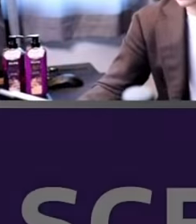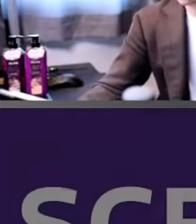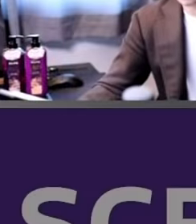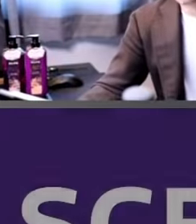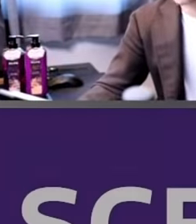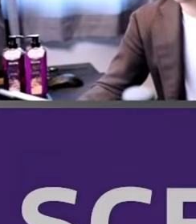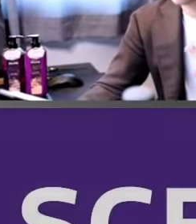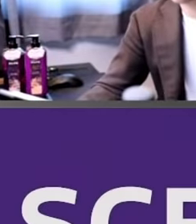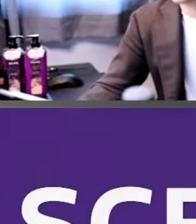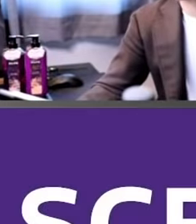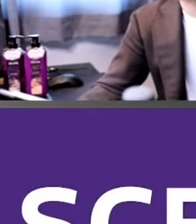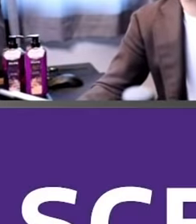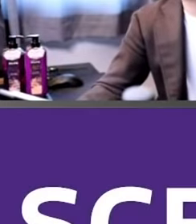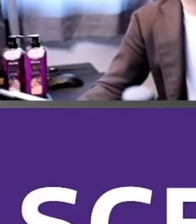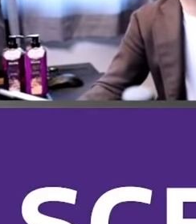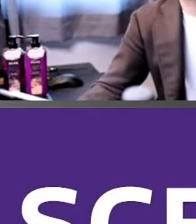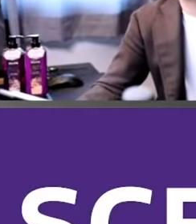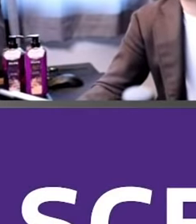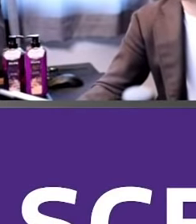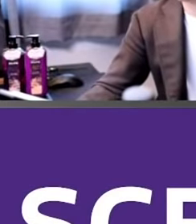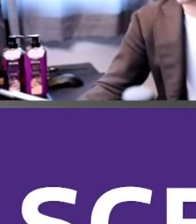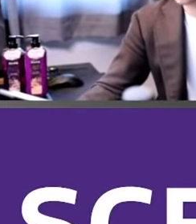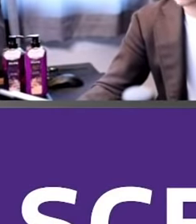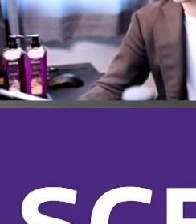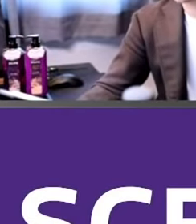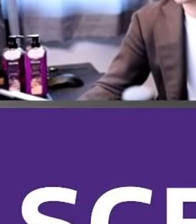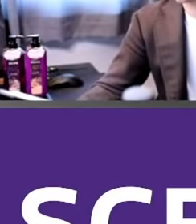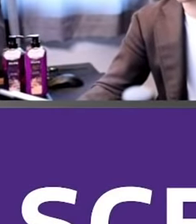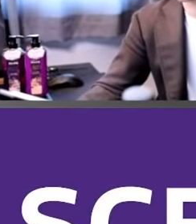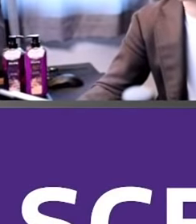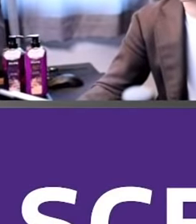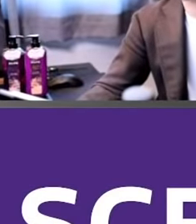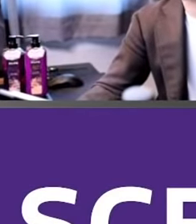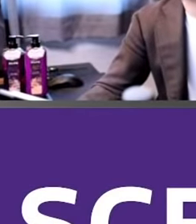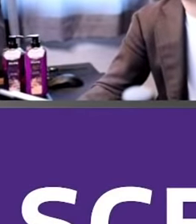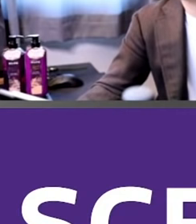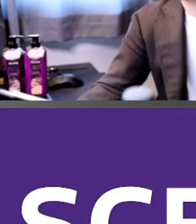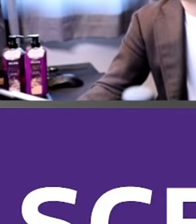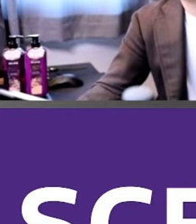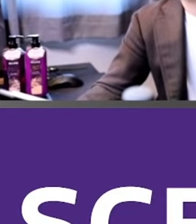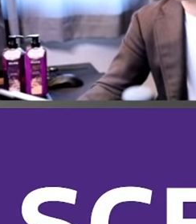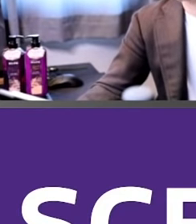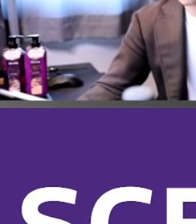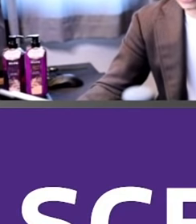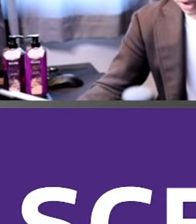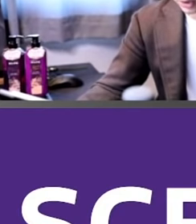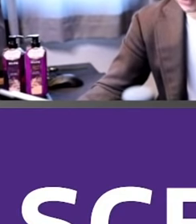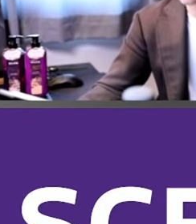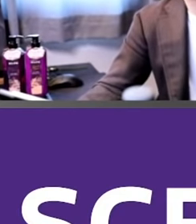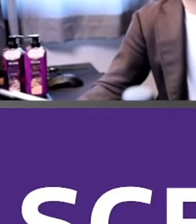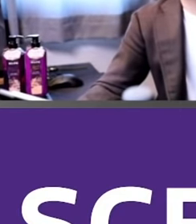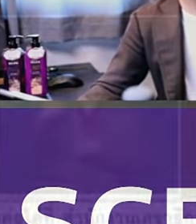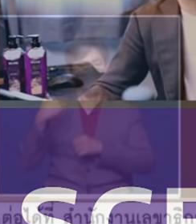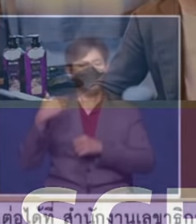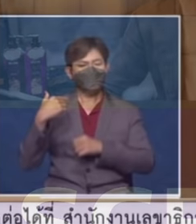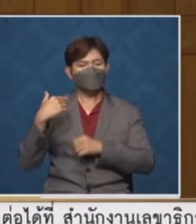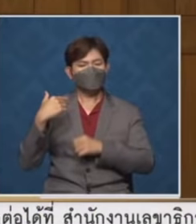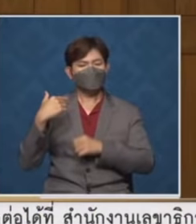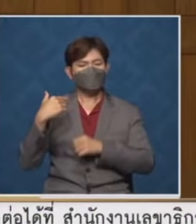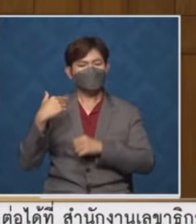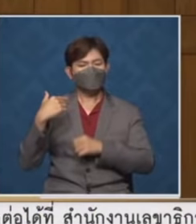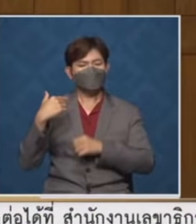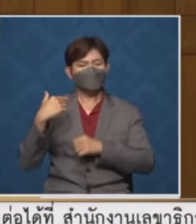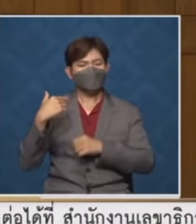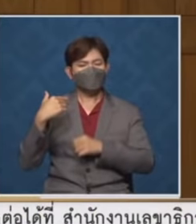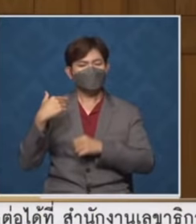นตรีนะครับเป็นหลักนะครับเป็นหลักเนี่ยคือนายกรัฐมนตรีแล้วก็อาจจะมีคุณเฉลิมชัยศรีอ่อนด้วยนะครับที่เป็นรัฐมนตรีว่า